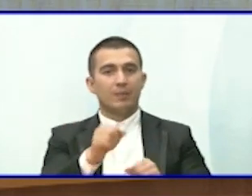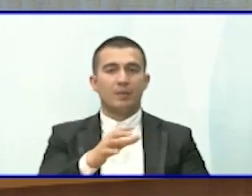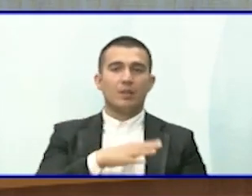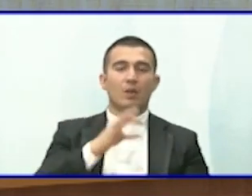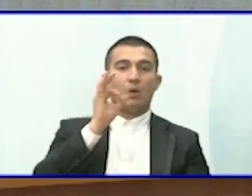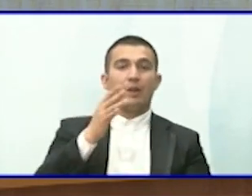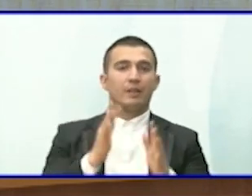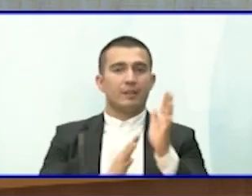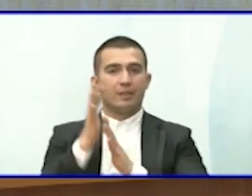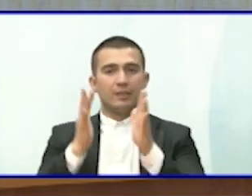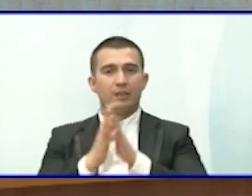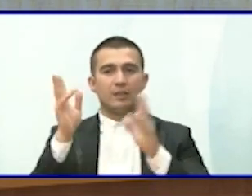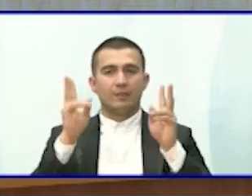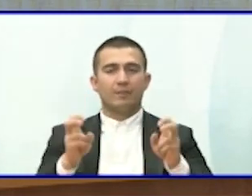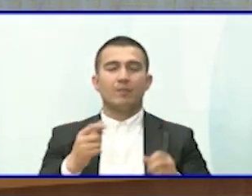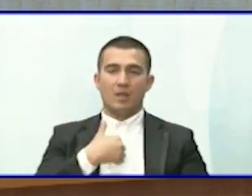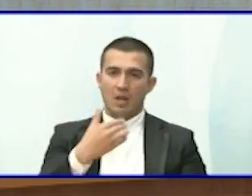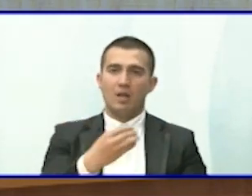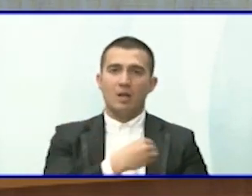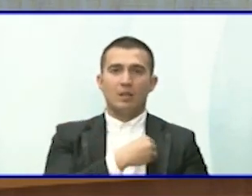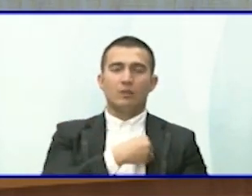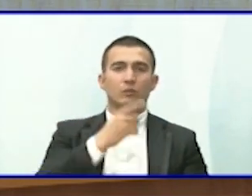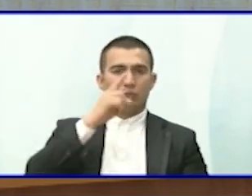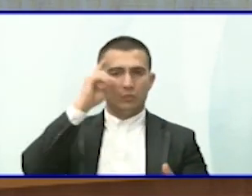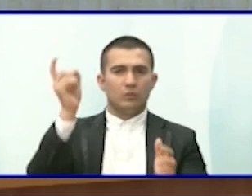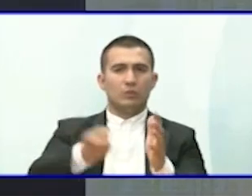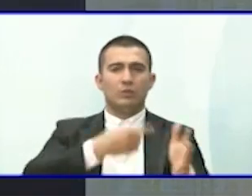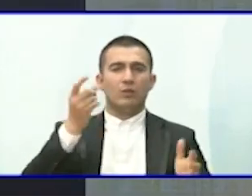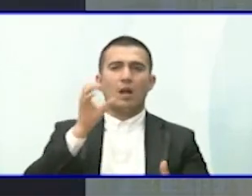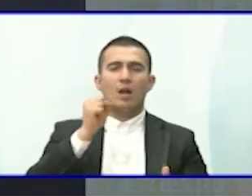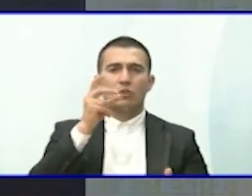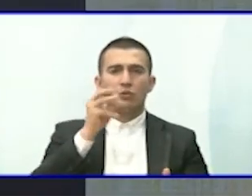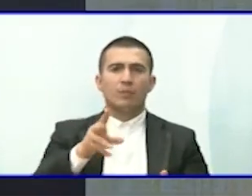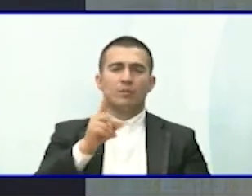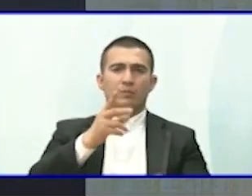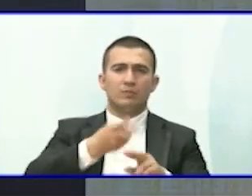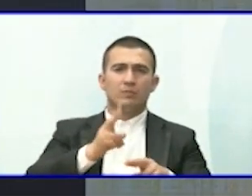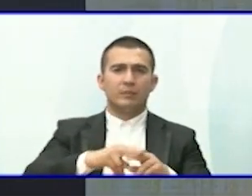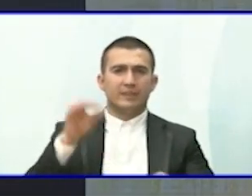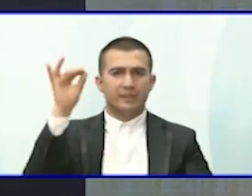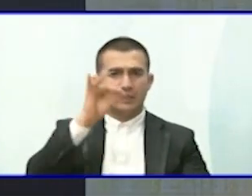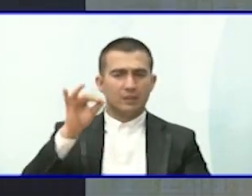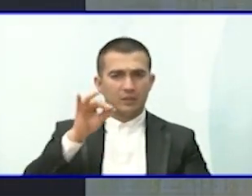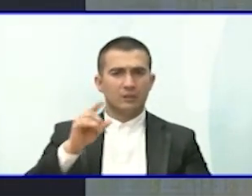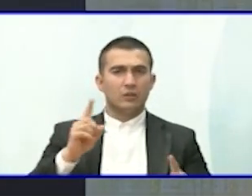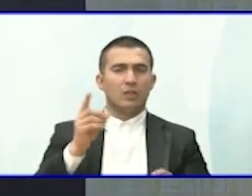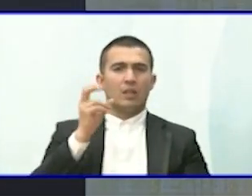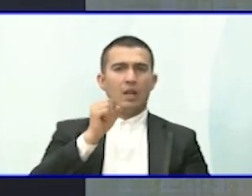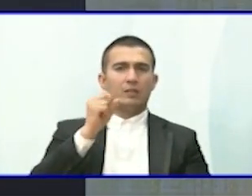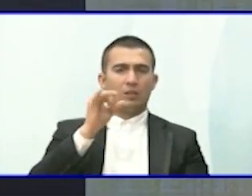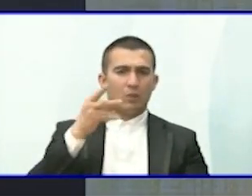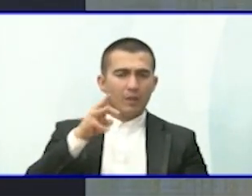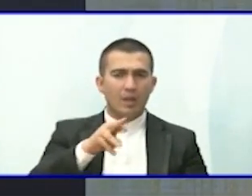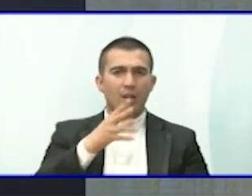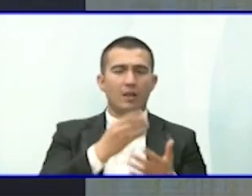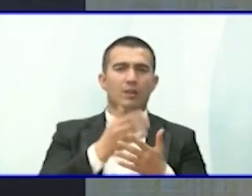растениях я хочу узнать о чем об истории об астрономии об